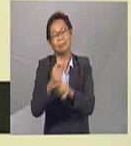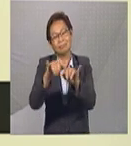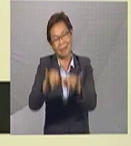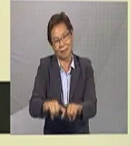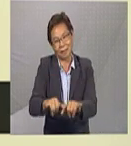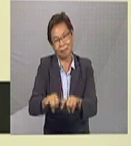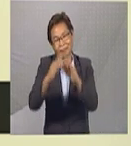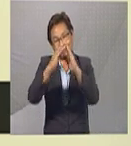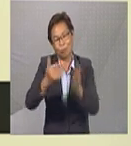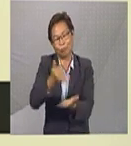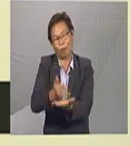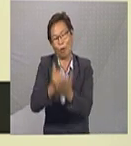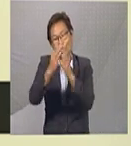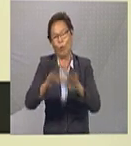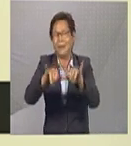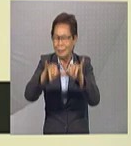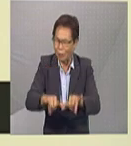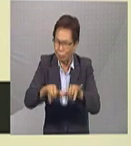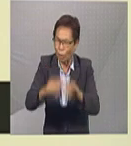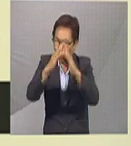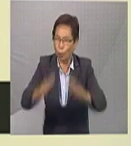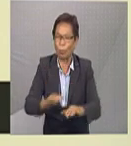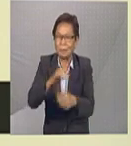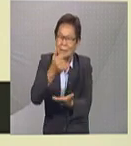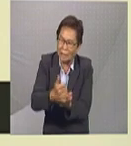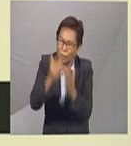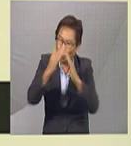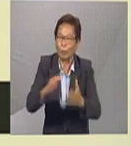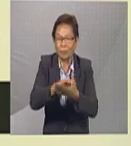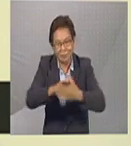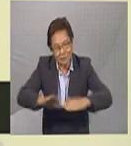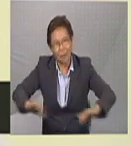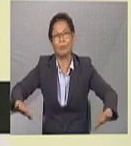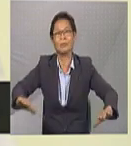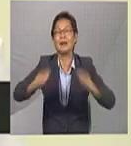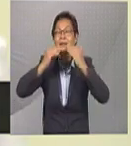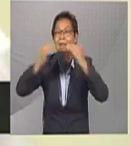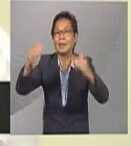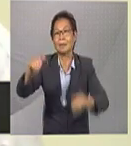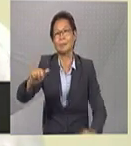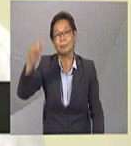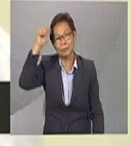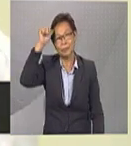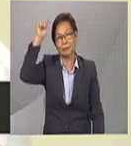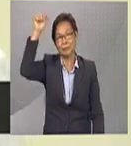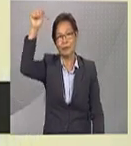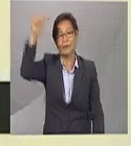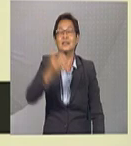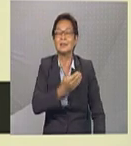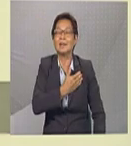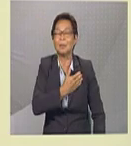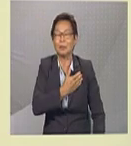tinggal di rumah. Stay home, stay safe. Terima kasih. Assalamualaikum warahmatullahi wabarakatuh.